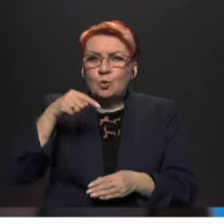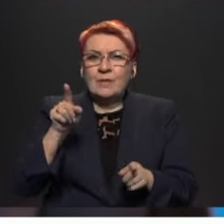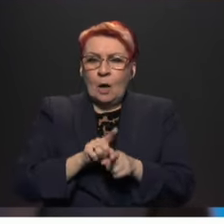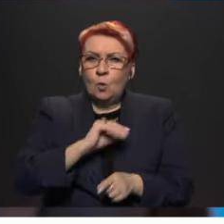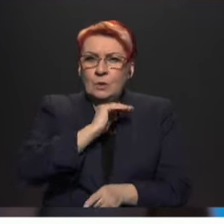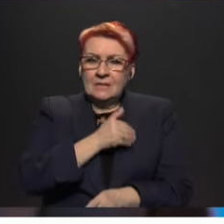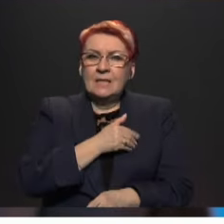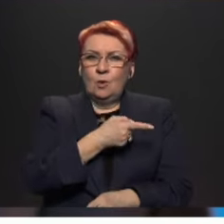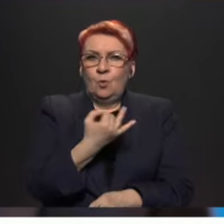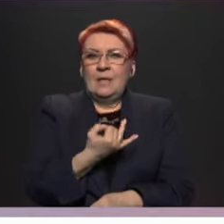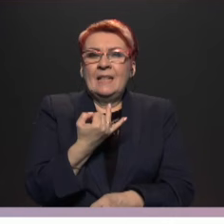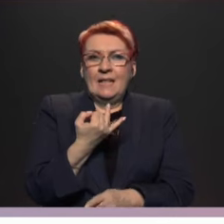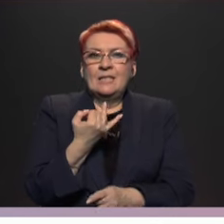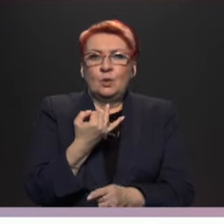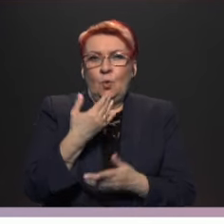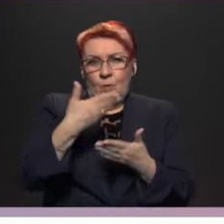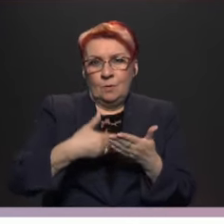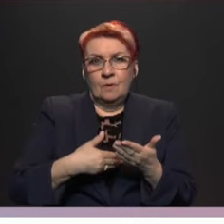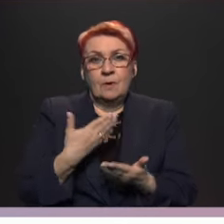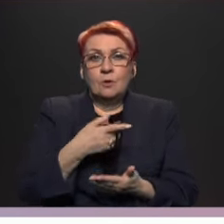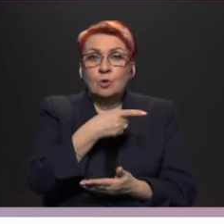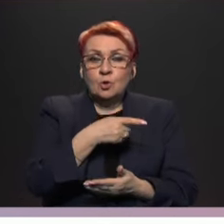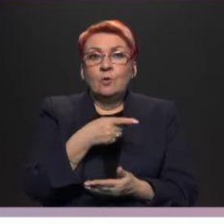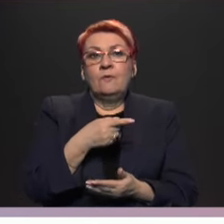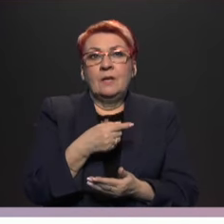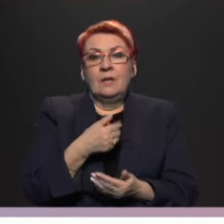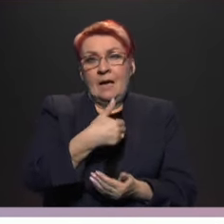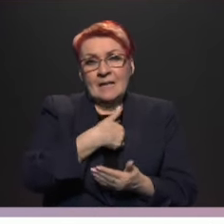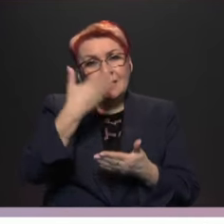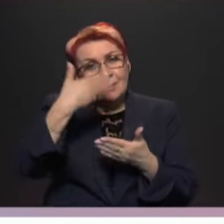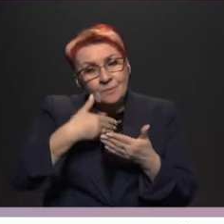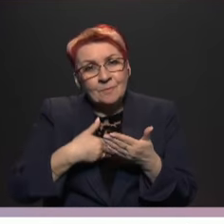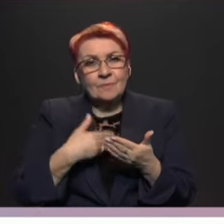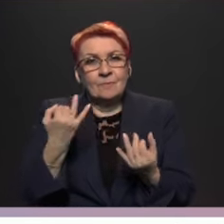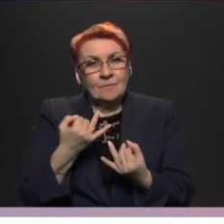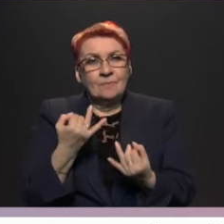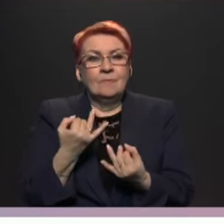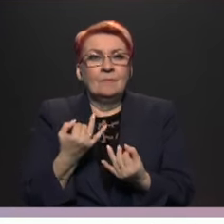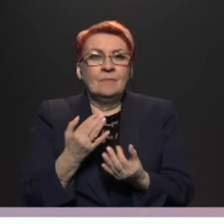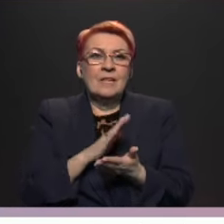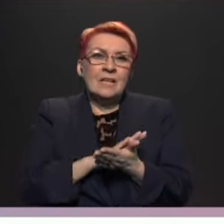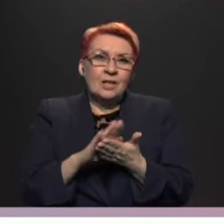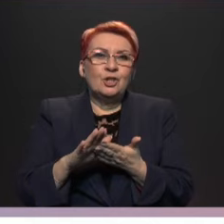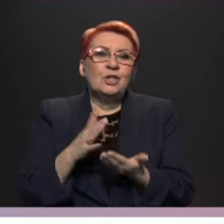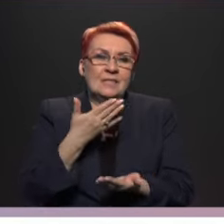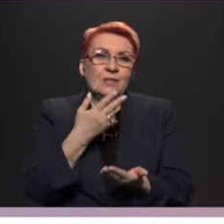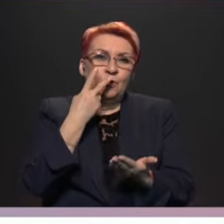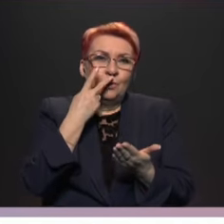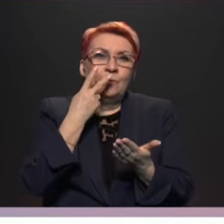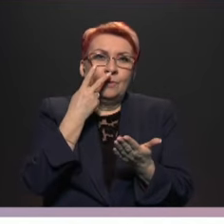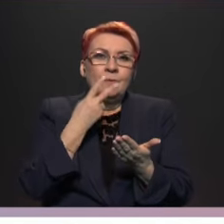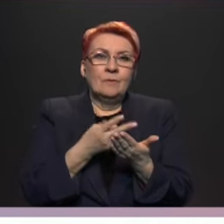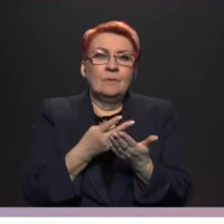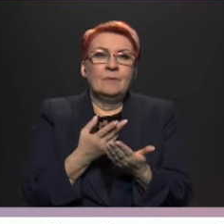силу, что вы можете ради ознакомления в чисто вот познавательных целях,